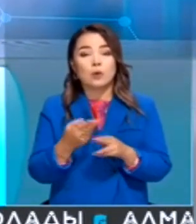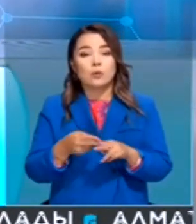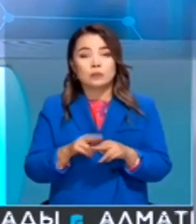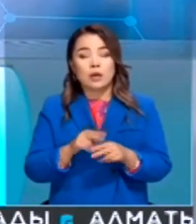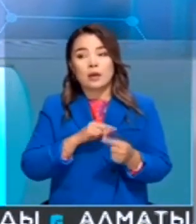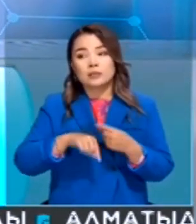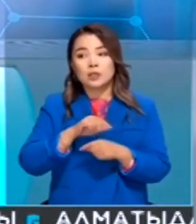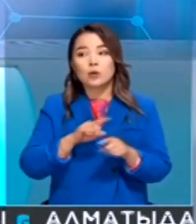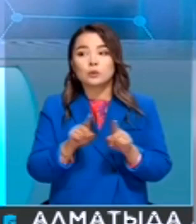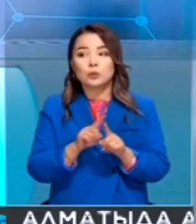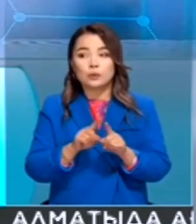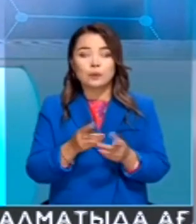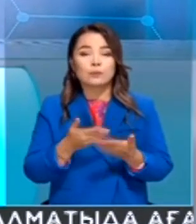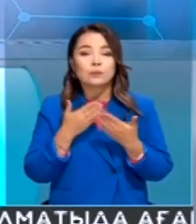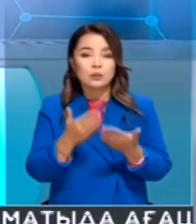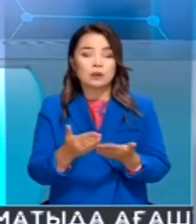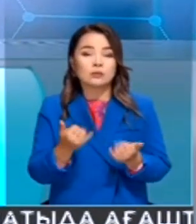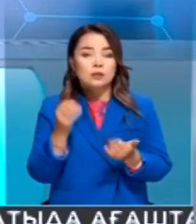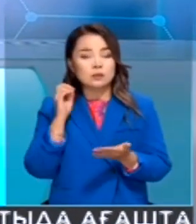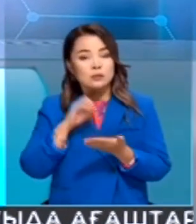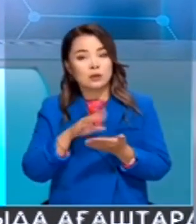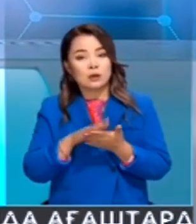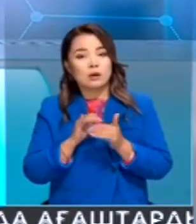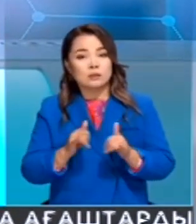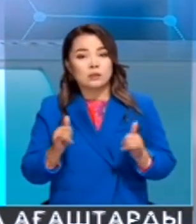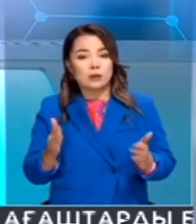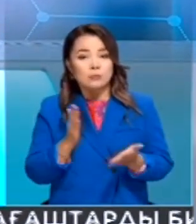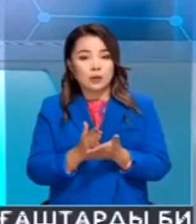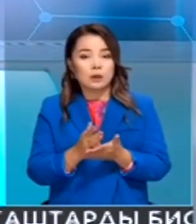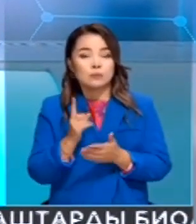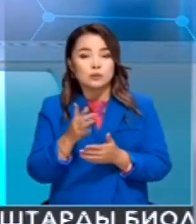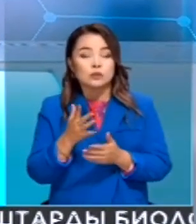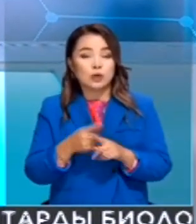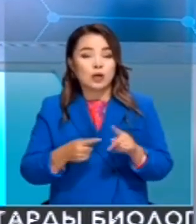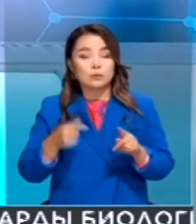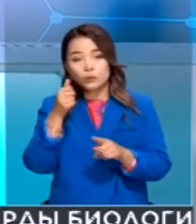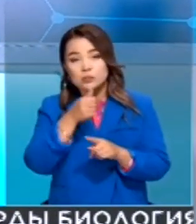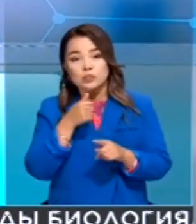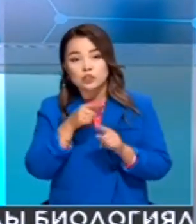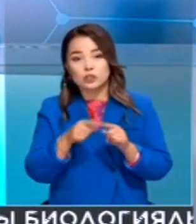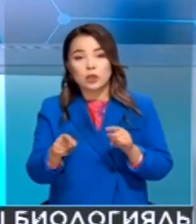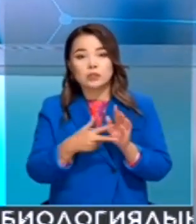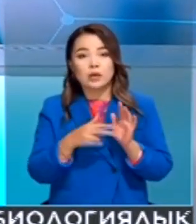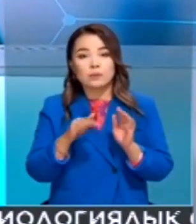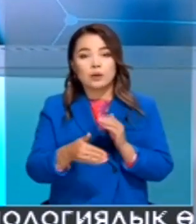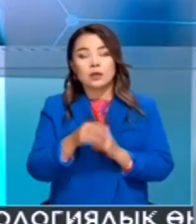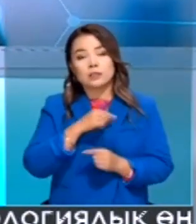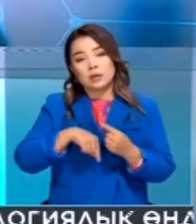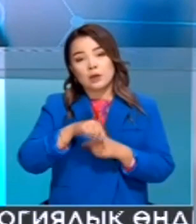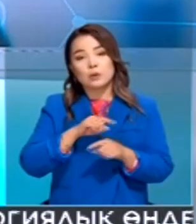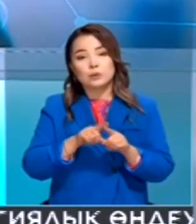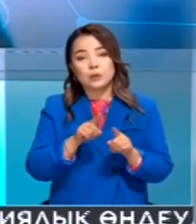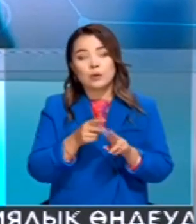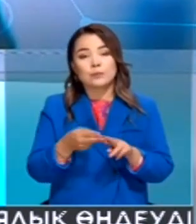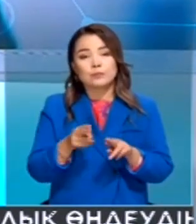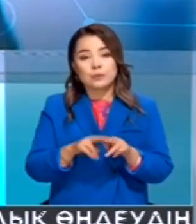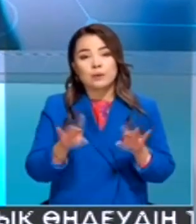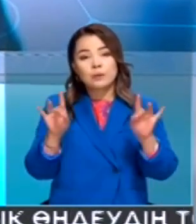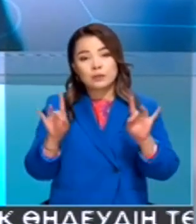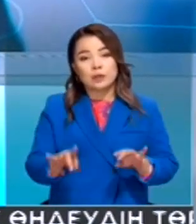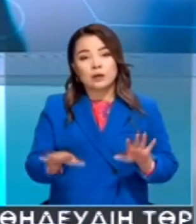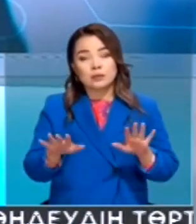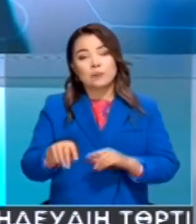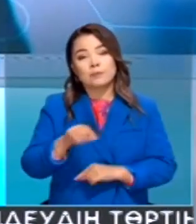осы кәсіпке дейін қойғандардың да қатары артып жатыр. Соңғы бір жарым жылдың ішінде 8 мыңнан аса кәсіп иесі дәл осы